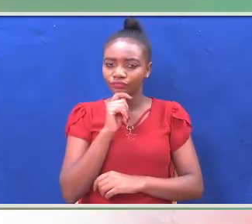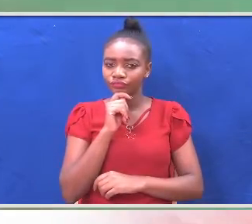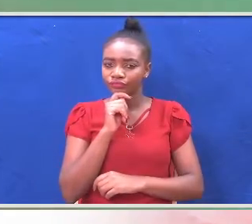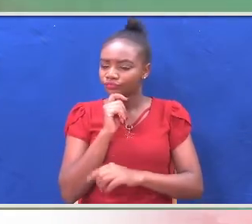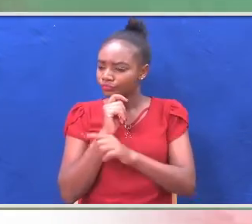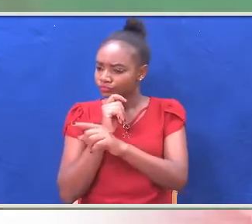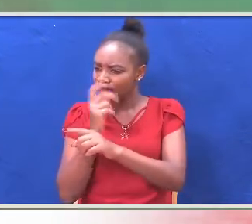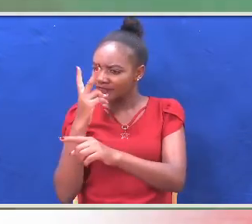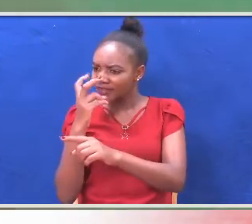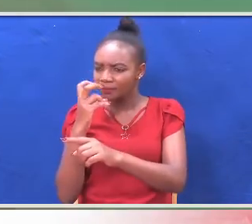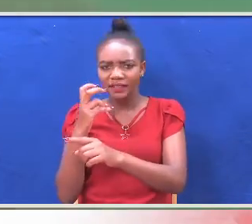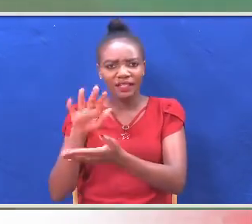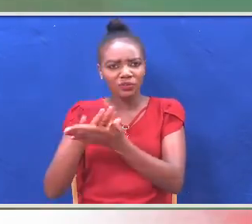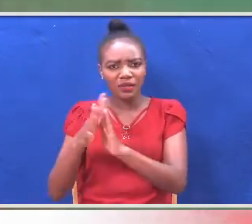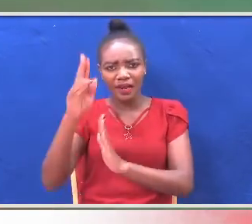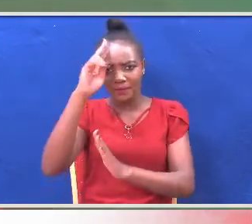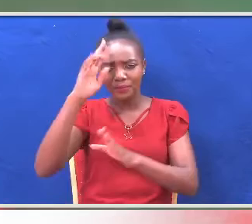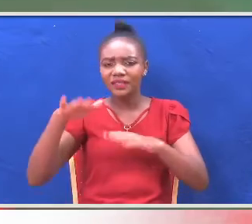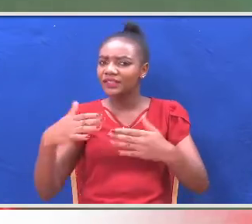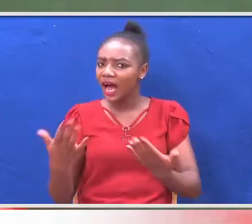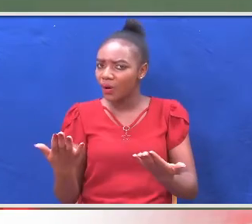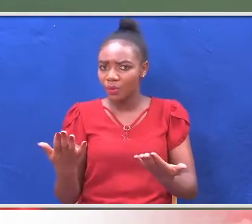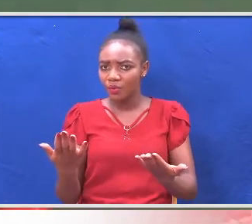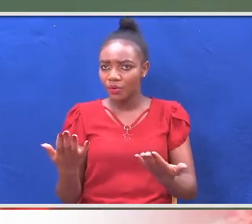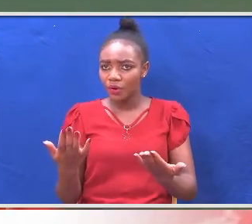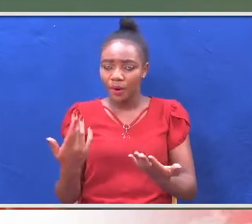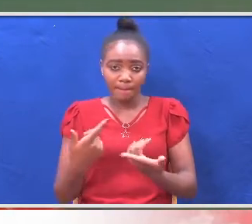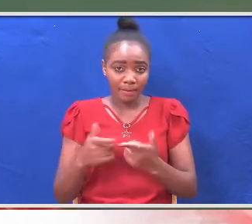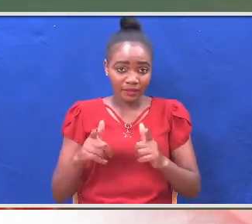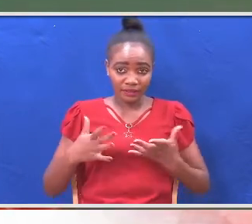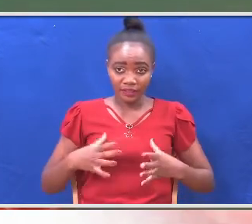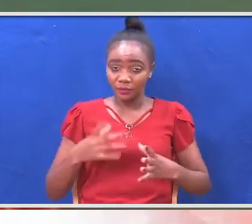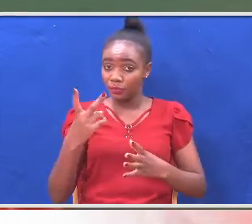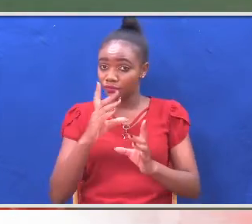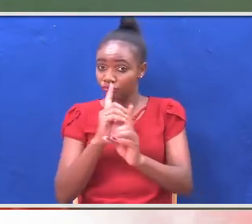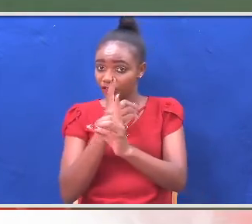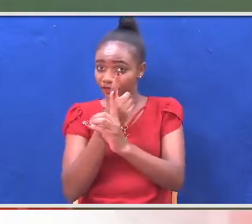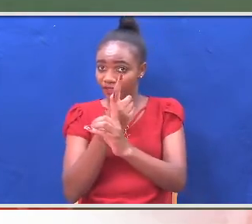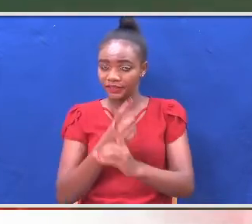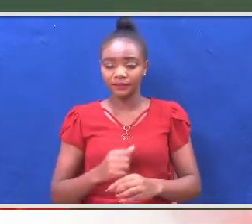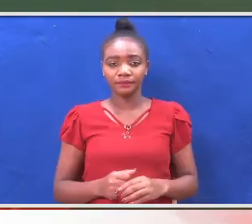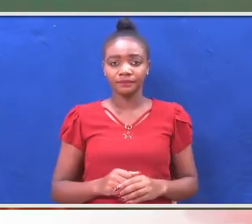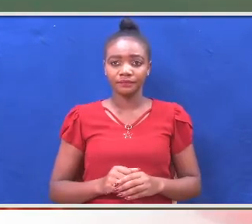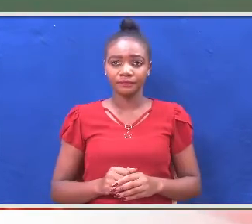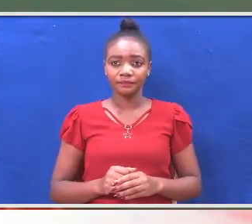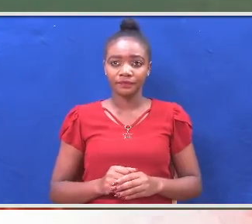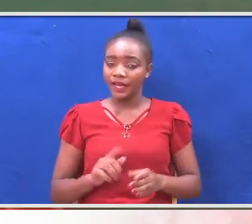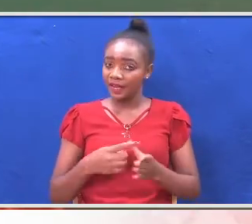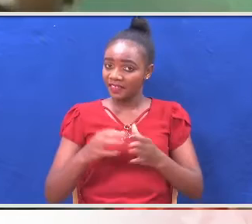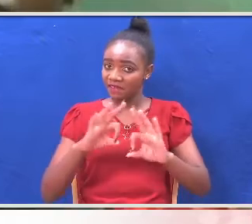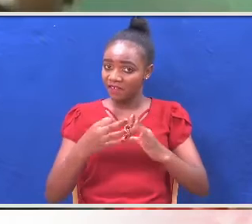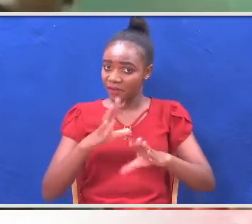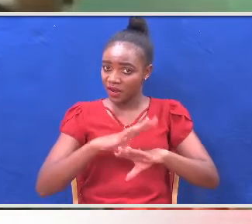polisi Caroline Kangogo anayesakwa kwa mauaji, ili hali ni watu wawili tofauti mno. Hivyo ajaridishwa na kauli